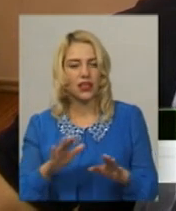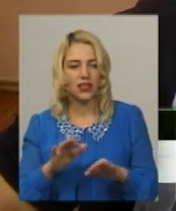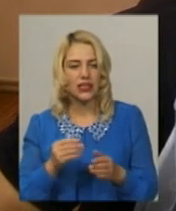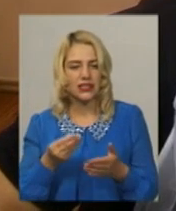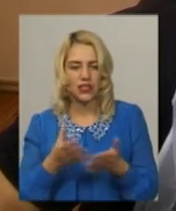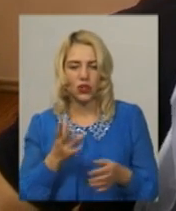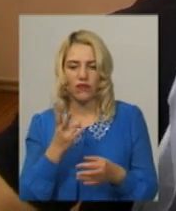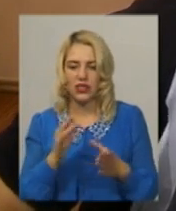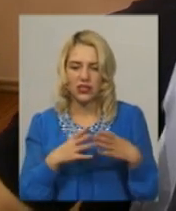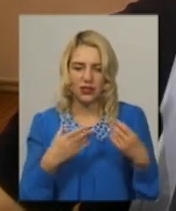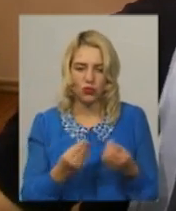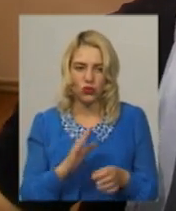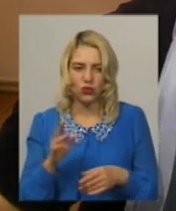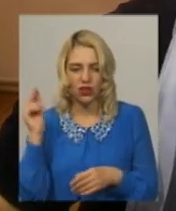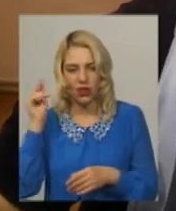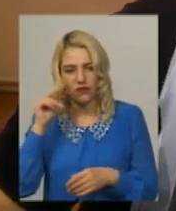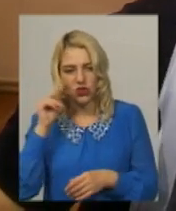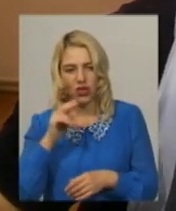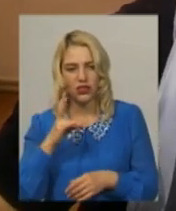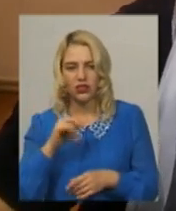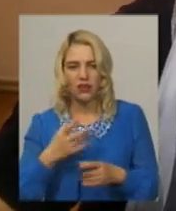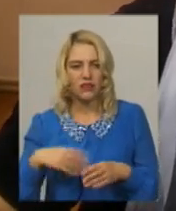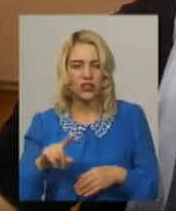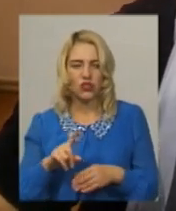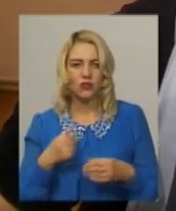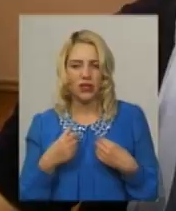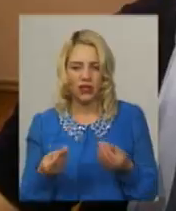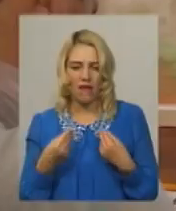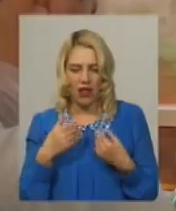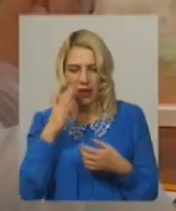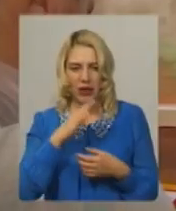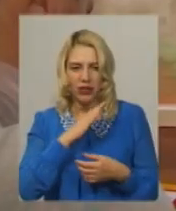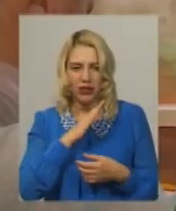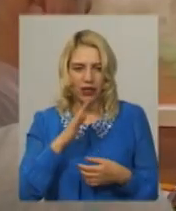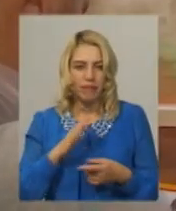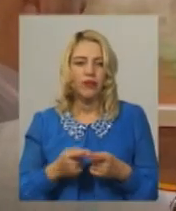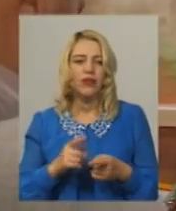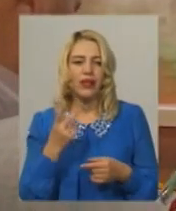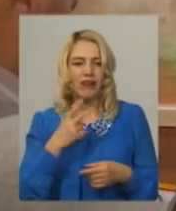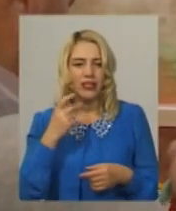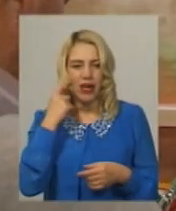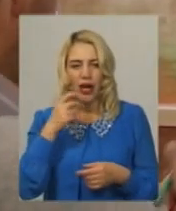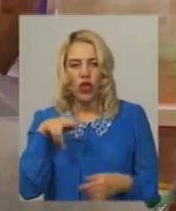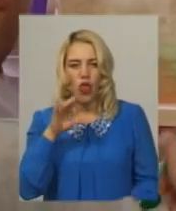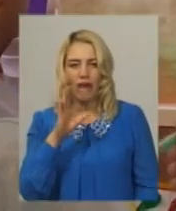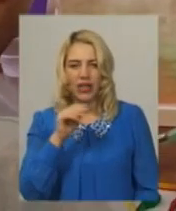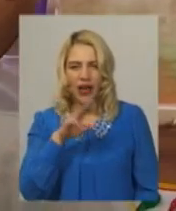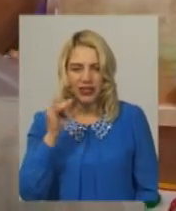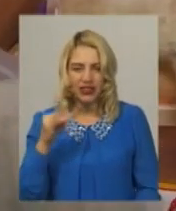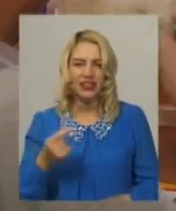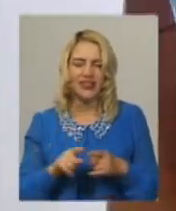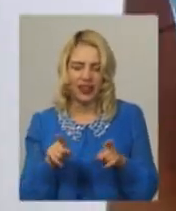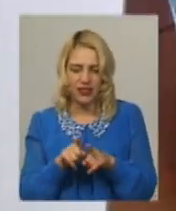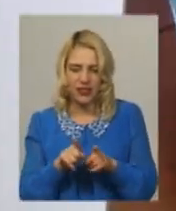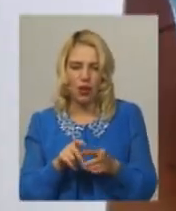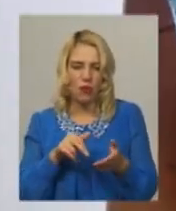цінив ні сім'ю, ні навчання, ні все, що мені давали батьки. Це 20-річний Дмитро Довжанський. Він так само